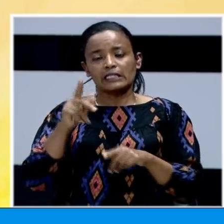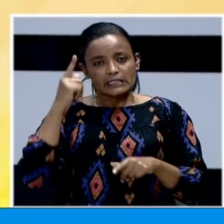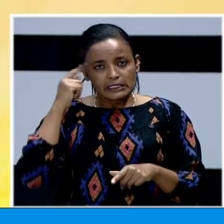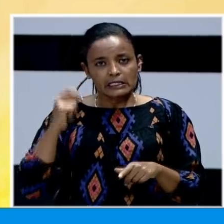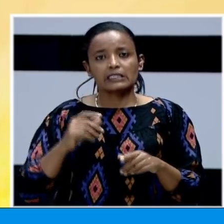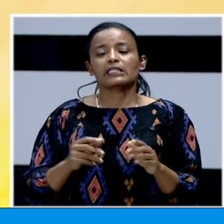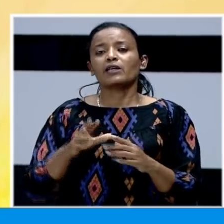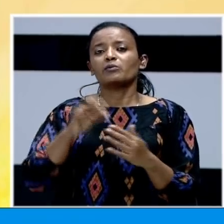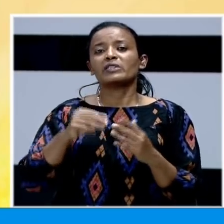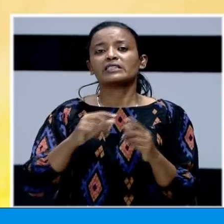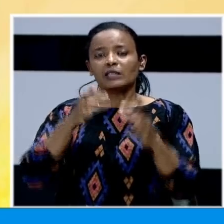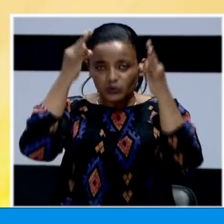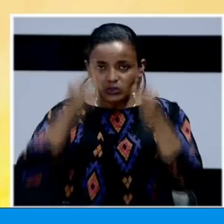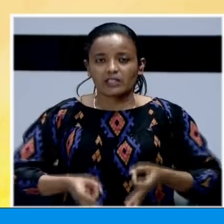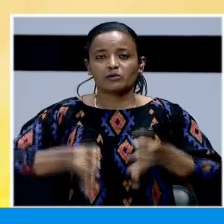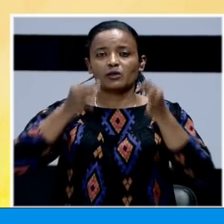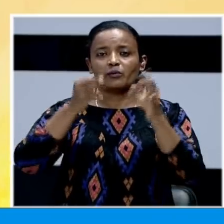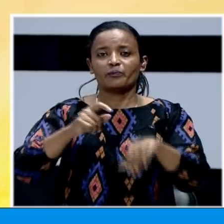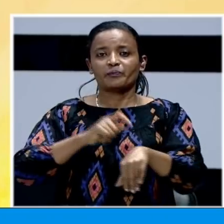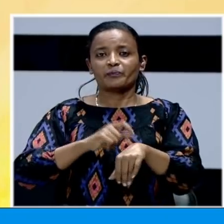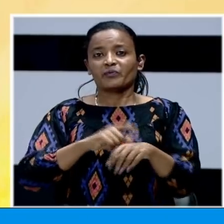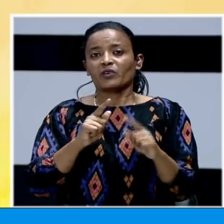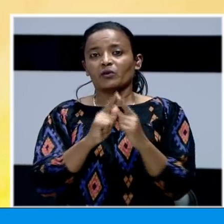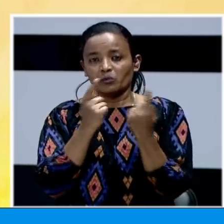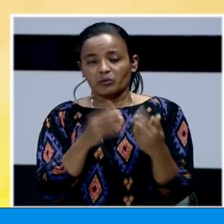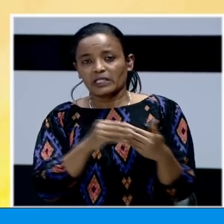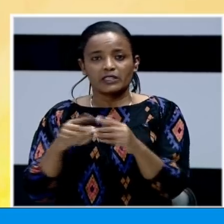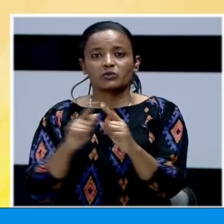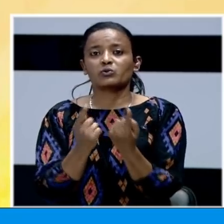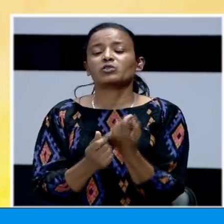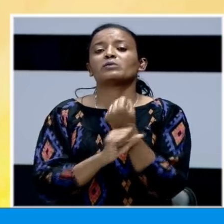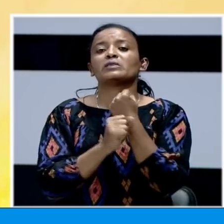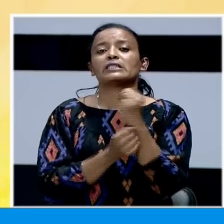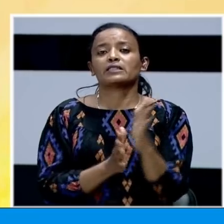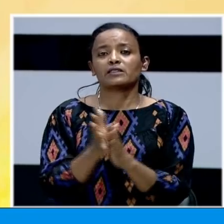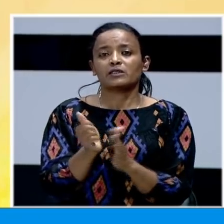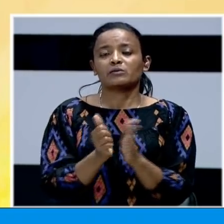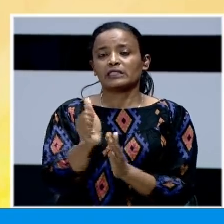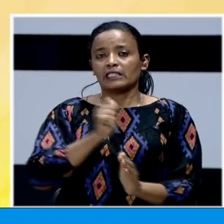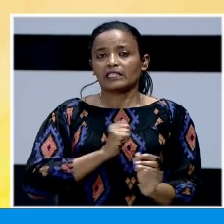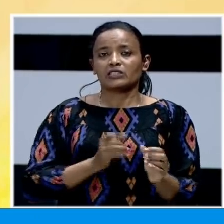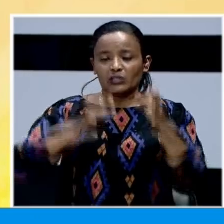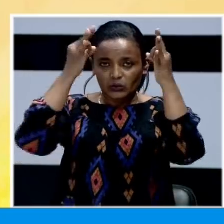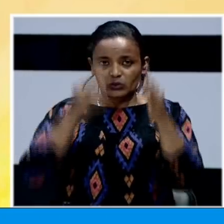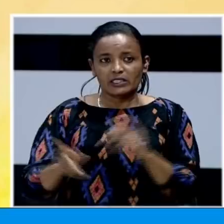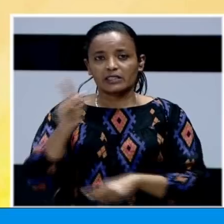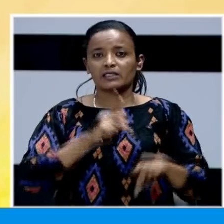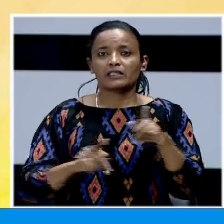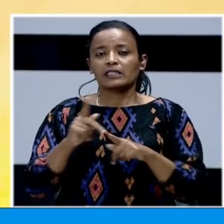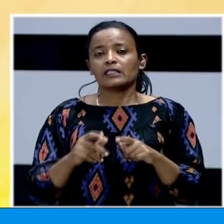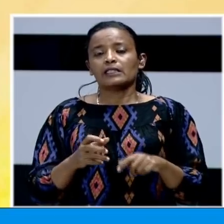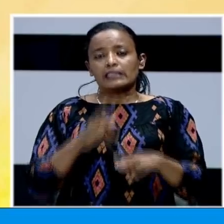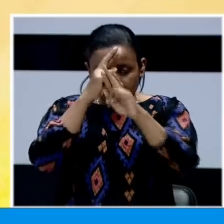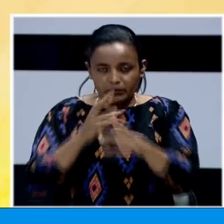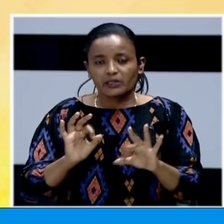مرزع نككايد وسانا ابزحلا فلقوان مرحة قجل حزوين نمسارتاو مسلاتن مسل عرس وسانا هزبتاتن ترتبل كبر